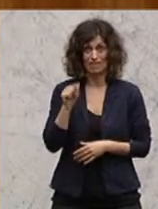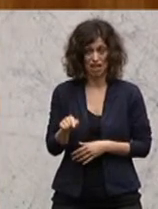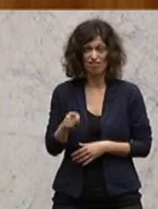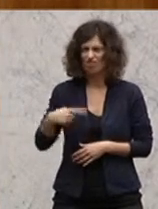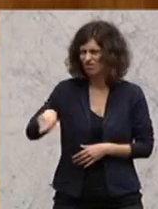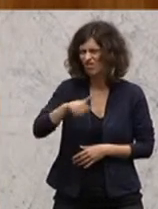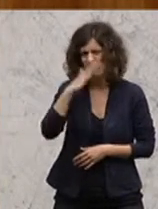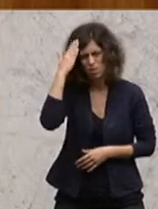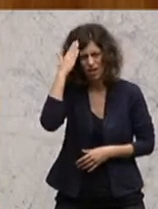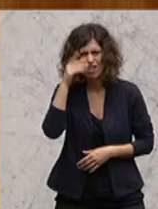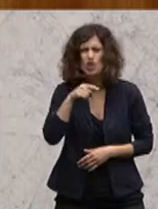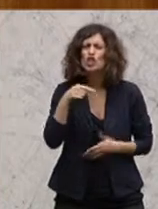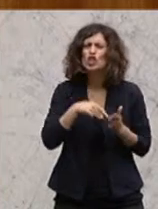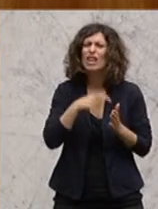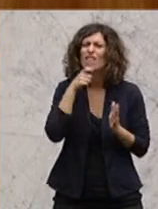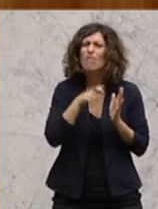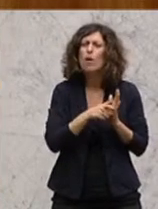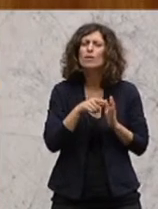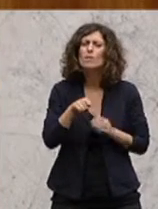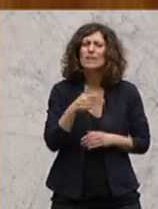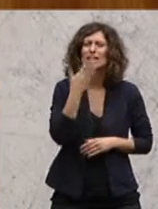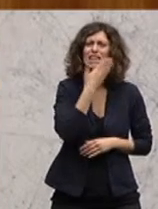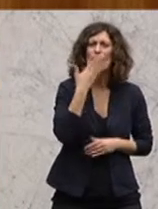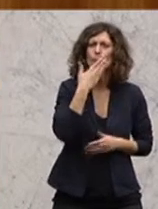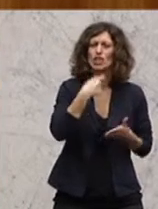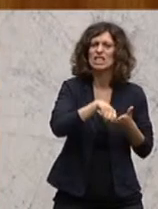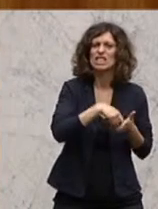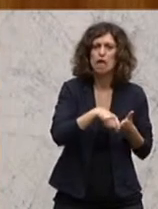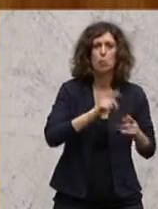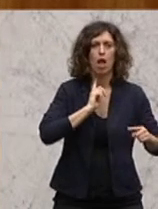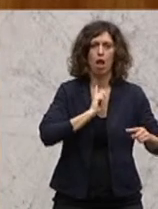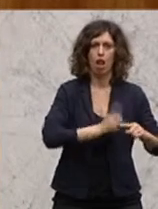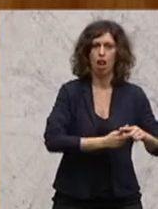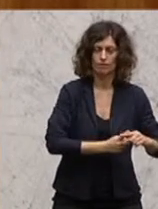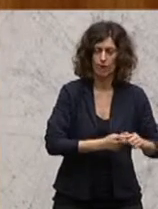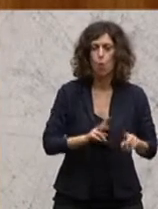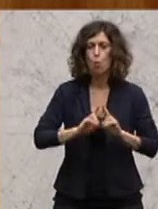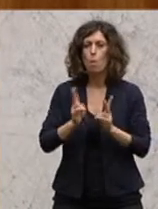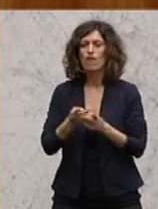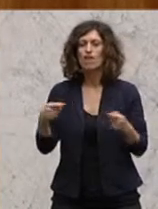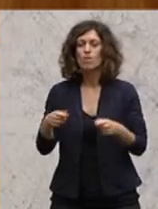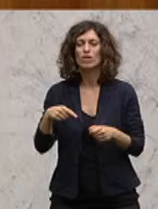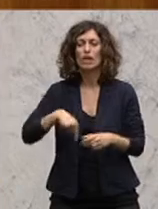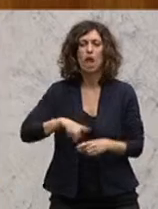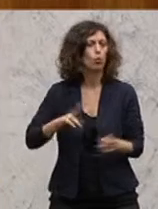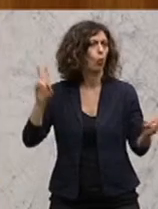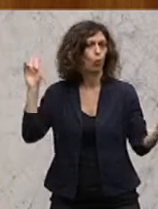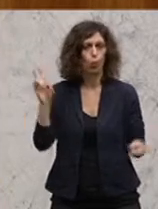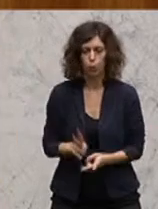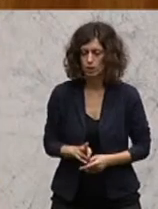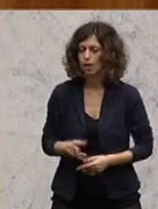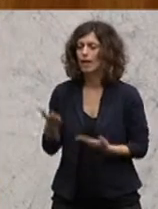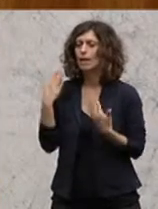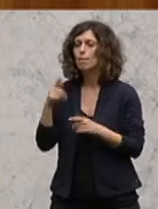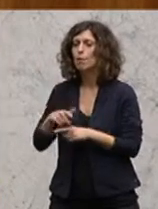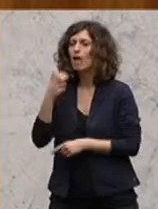es ist bekannt, ich sage nur stichwortartig, die thermische Sanierung halbiert, Umweltförderung im Inland gekürzt, Klima-